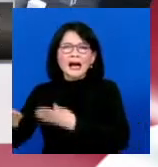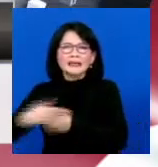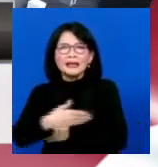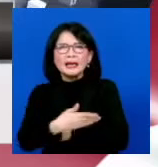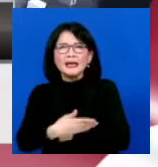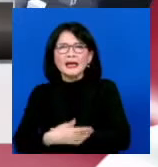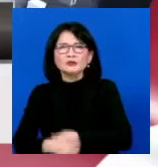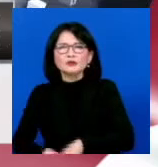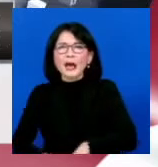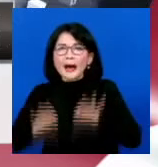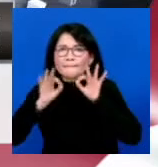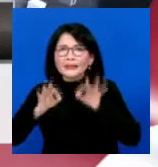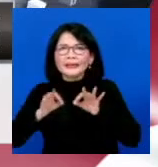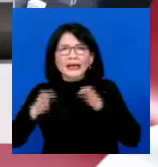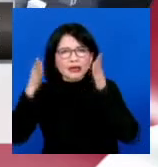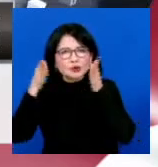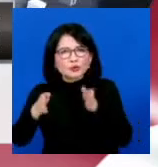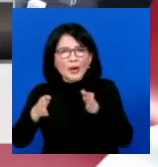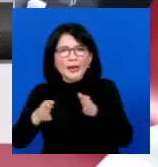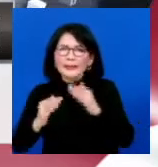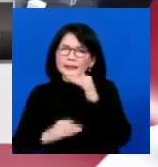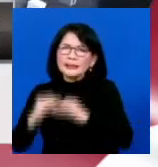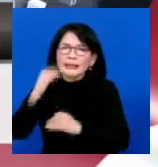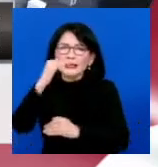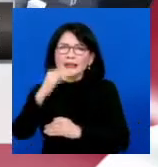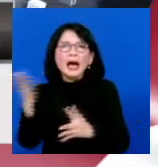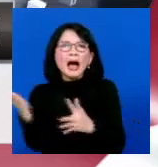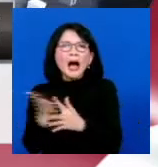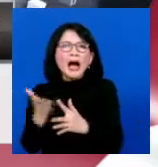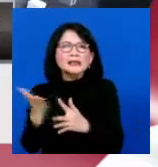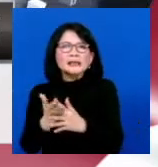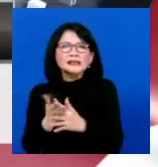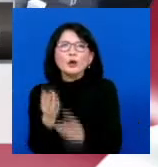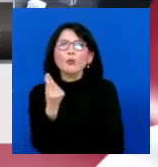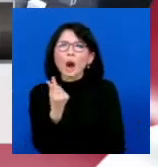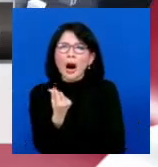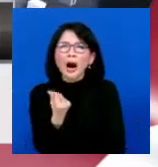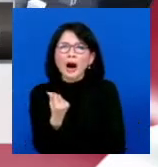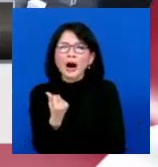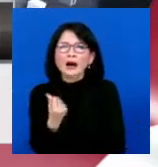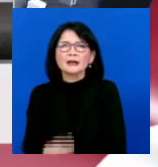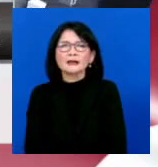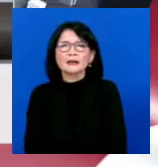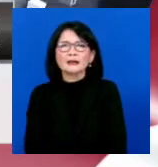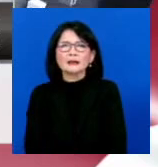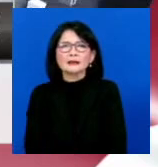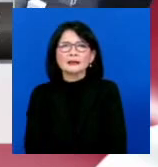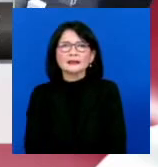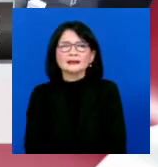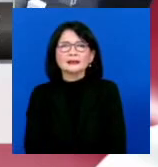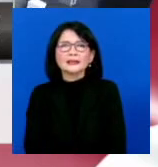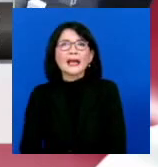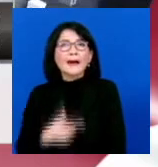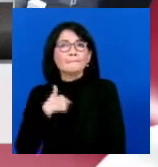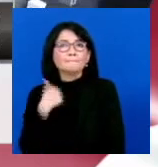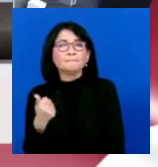vokasinya kita kita tingkatkan kita beri akses terhadap permodalan sehingga bisa